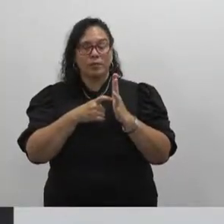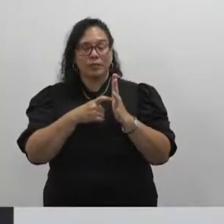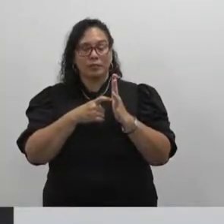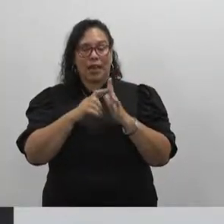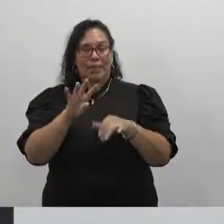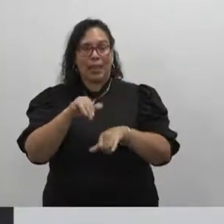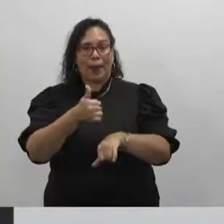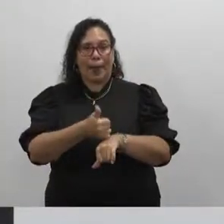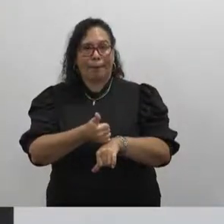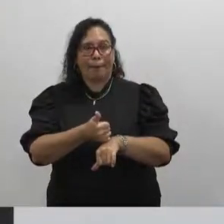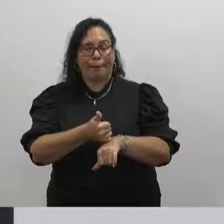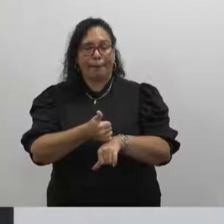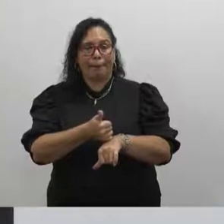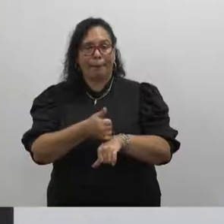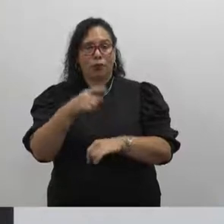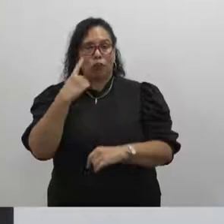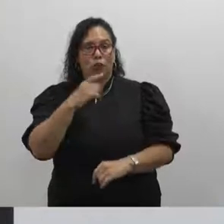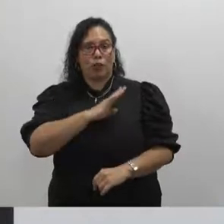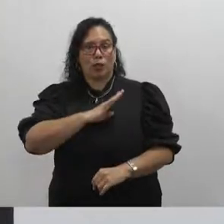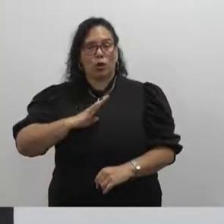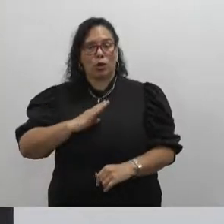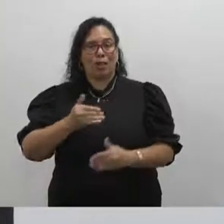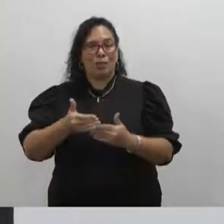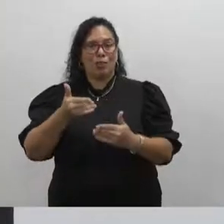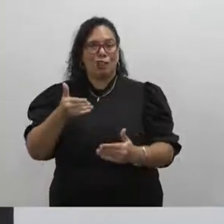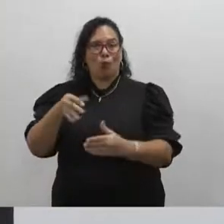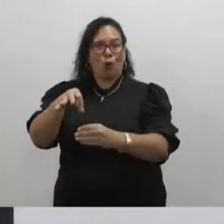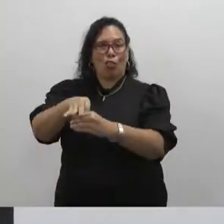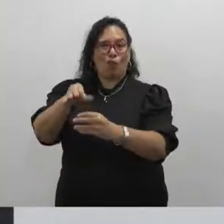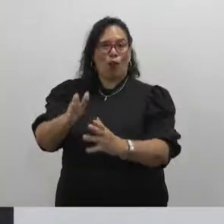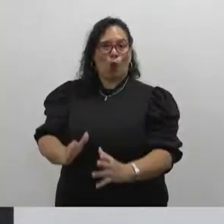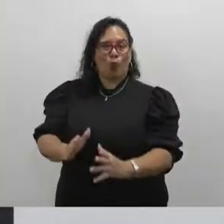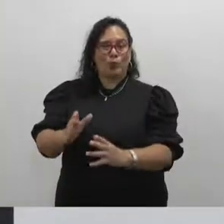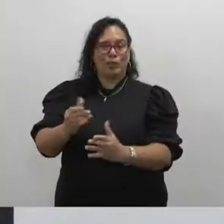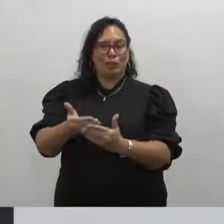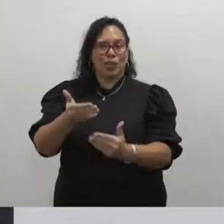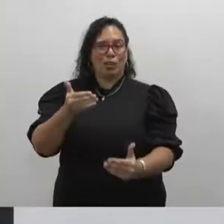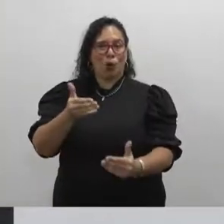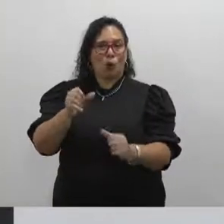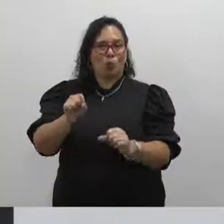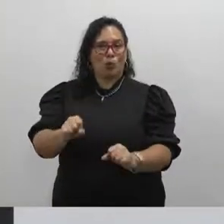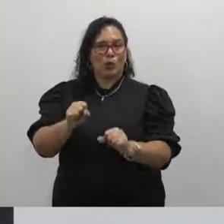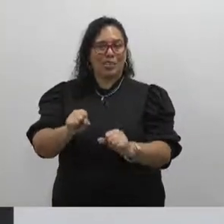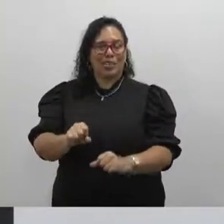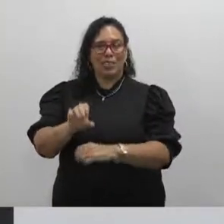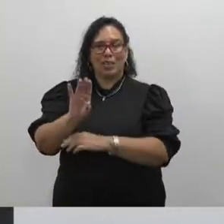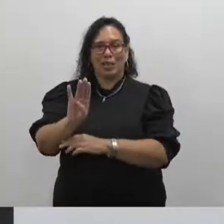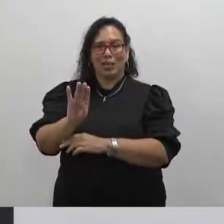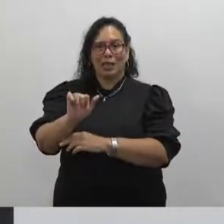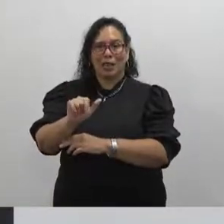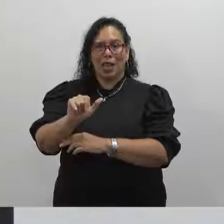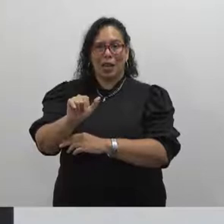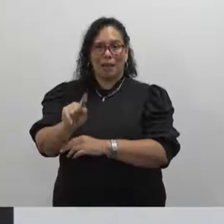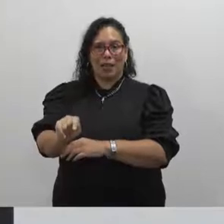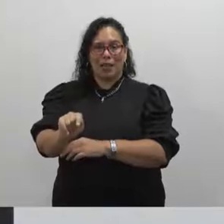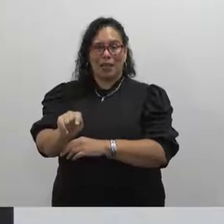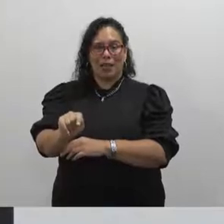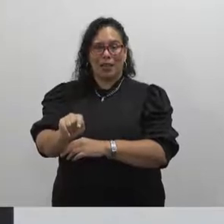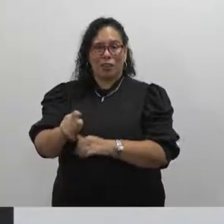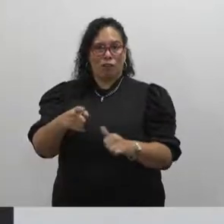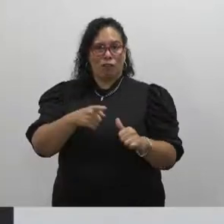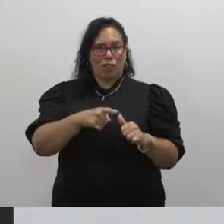cứ nằm bên trái tom bà secretary ca nâng phòng đài dương cầm đầu nâng